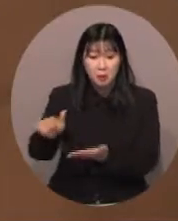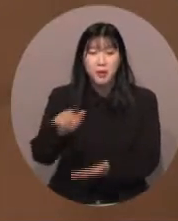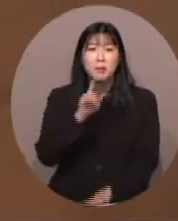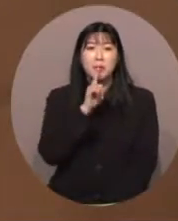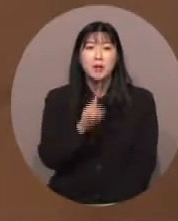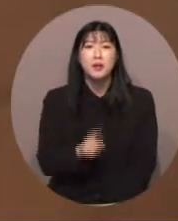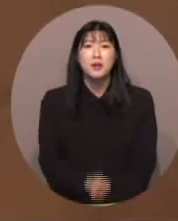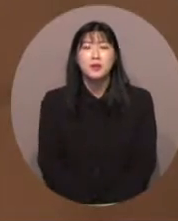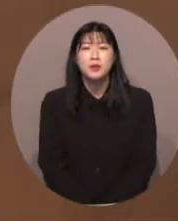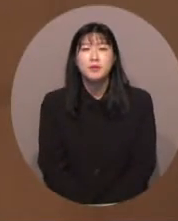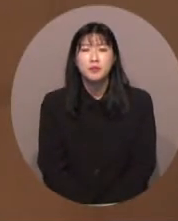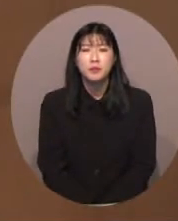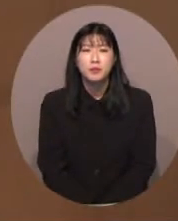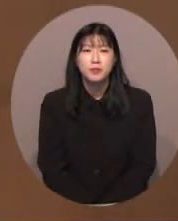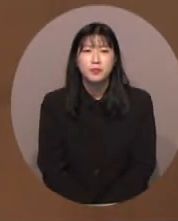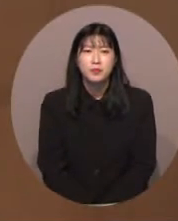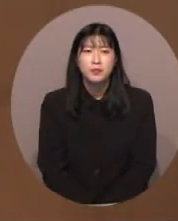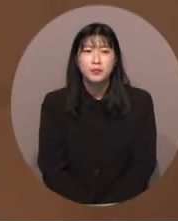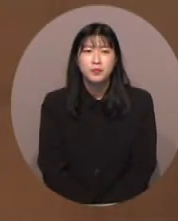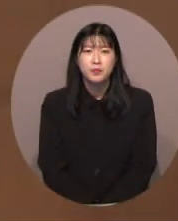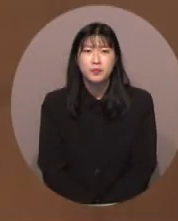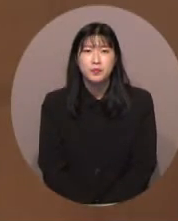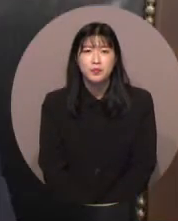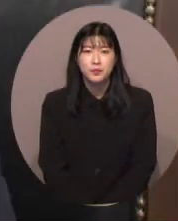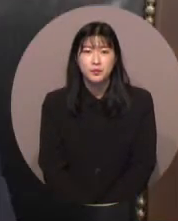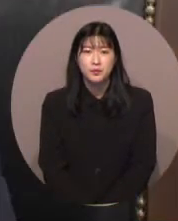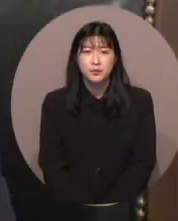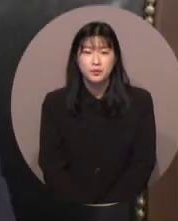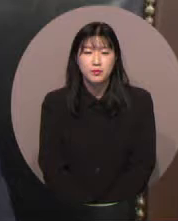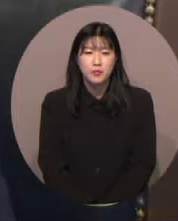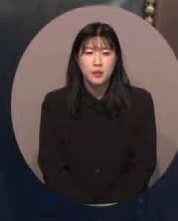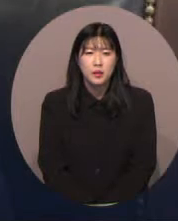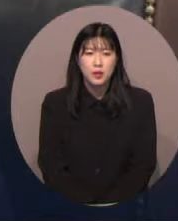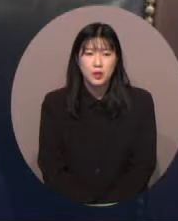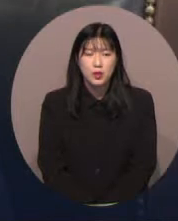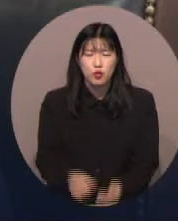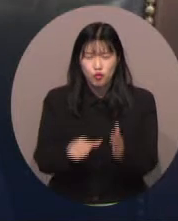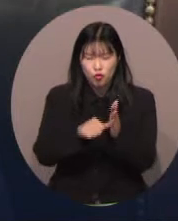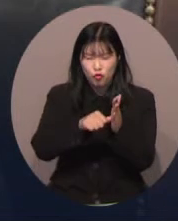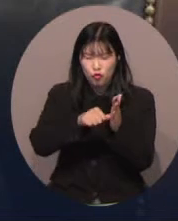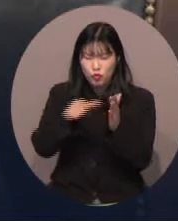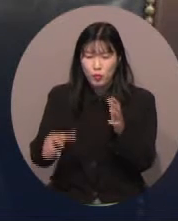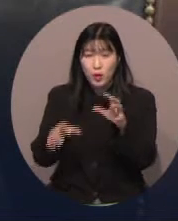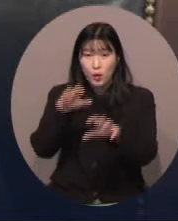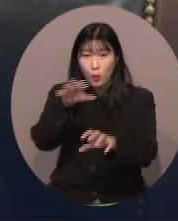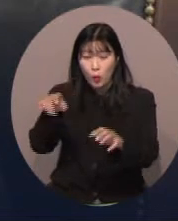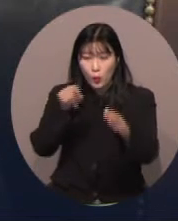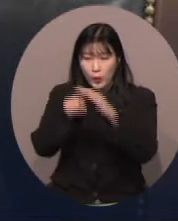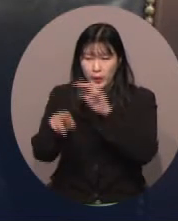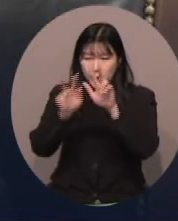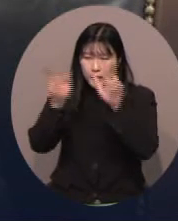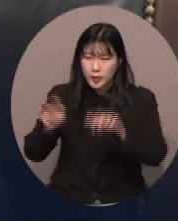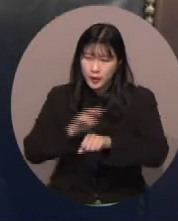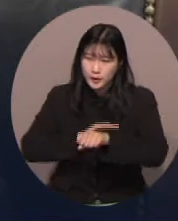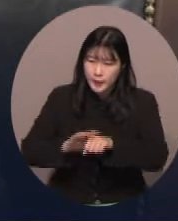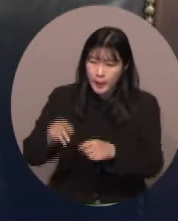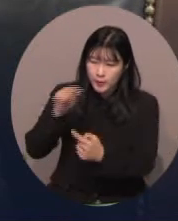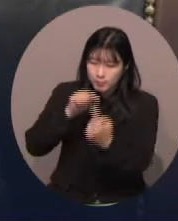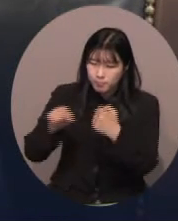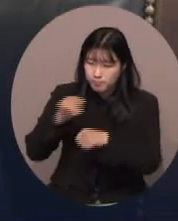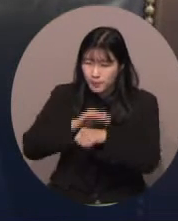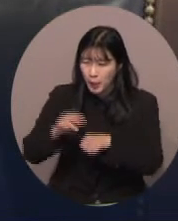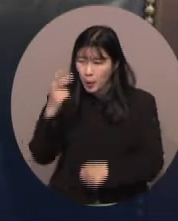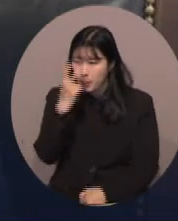제안사항을 발굴하겠다는 것이 위원들의 설명입니다. 그렇게 유명한 박물관에 어떻게 진열이 돼 있고 어떻게 이루어졌는지를 저희들이